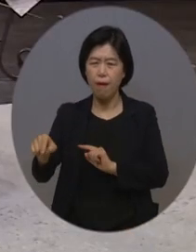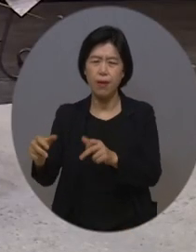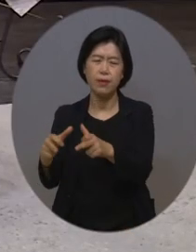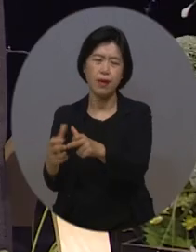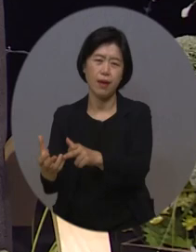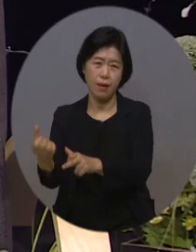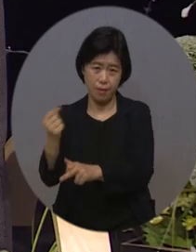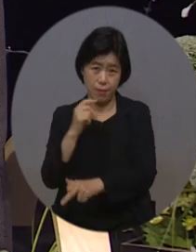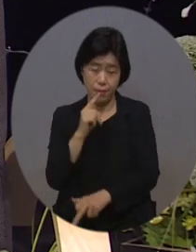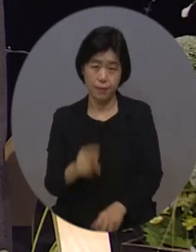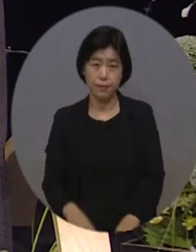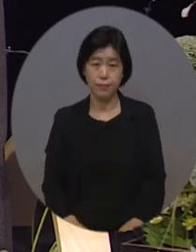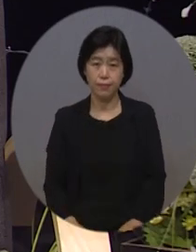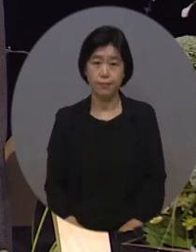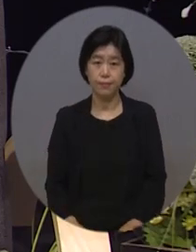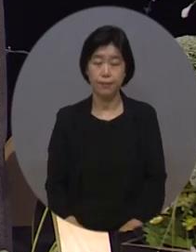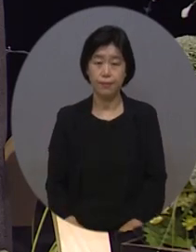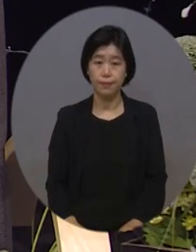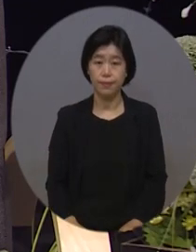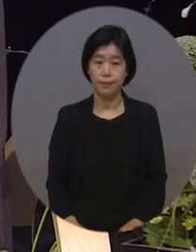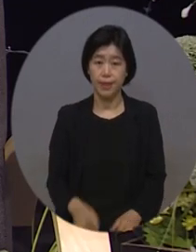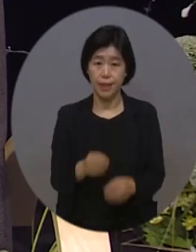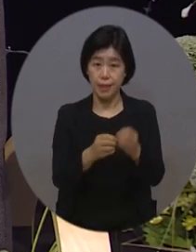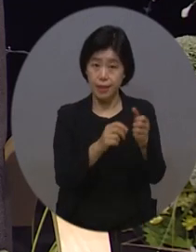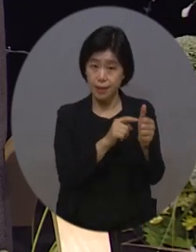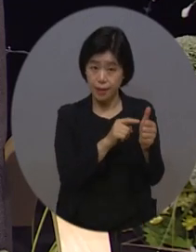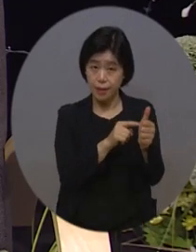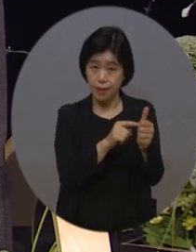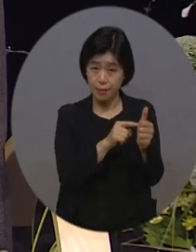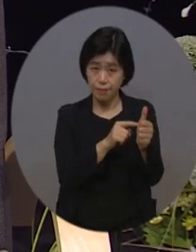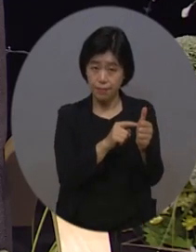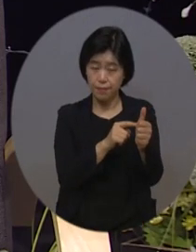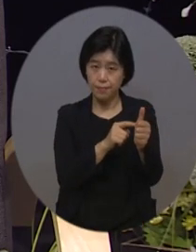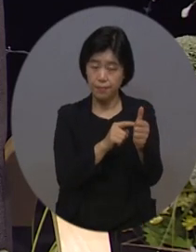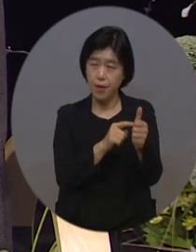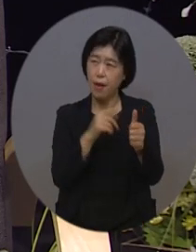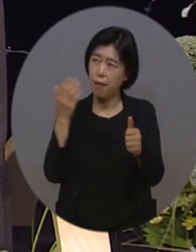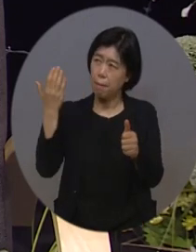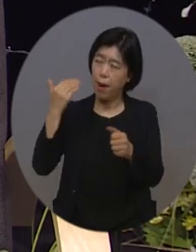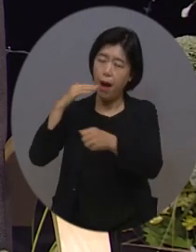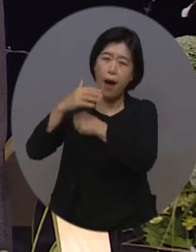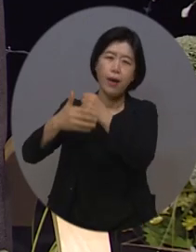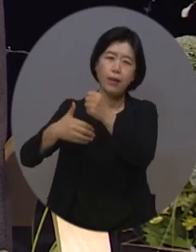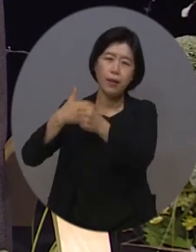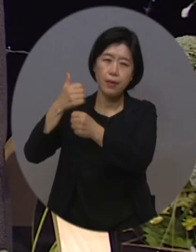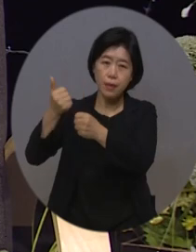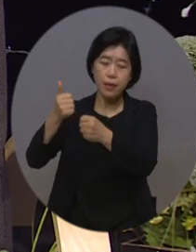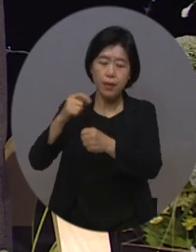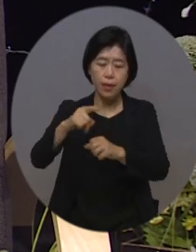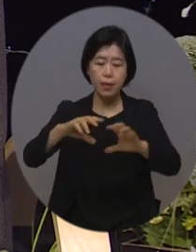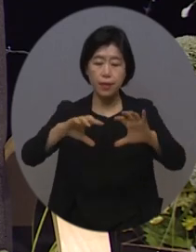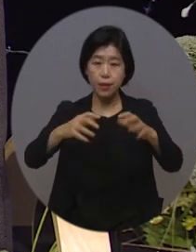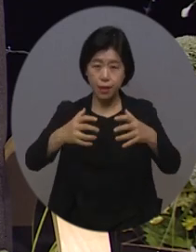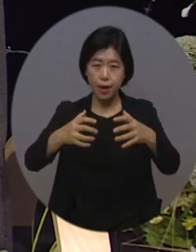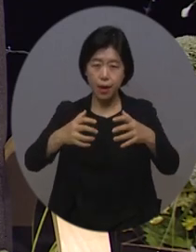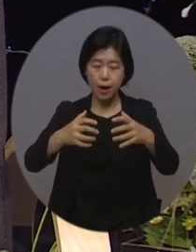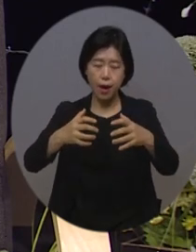창조처럼 일곱 번의 원인을 생각함으로 비로소 자신의 정상적인 신체에 대해